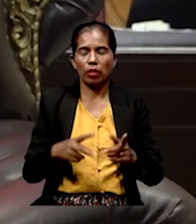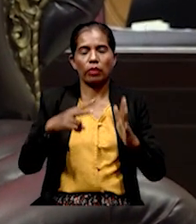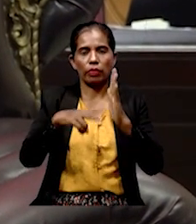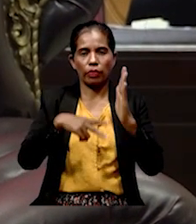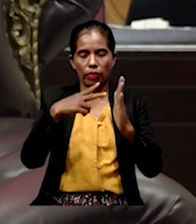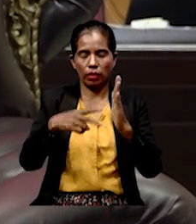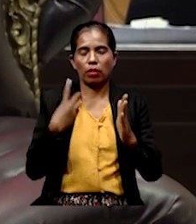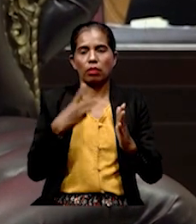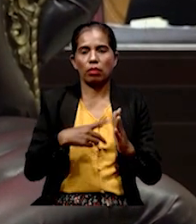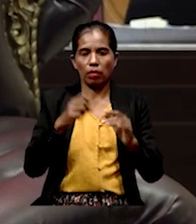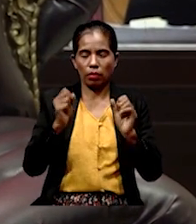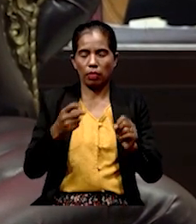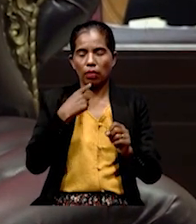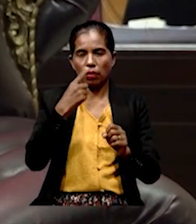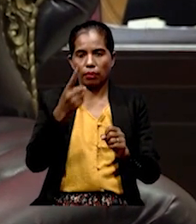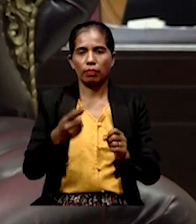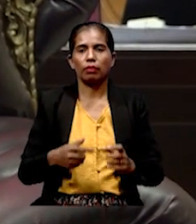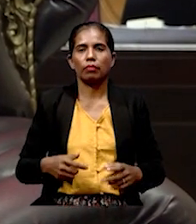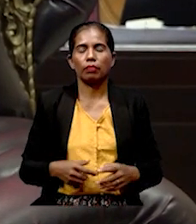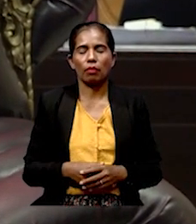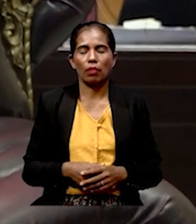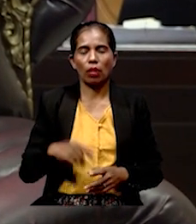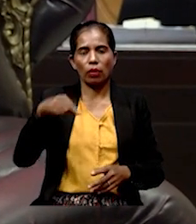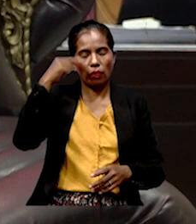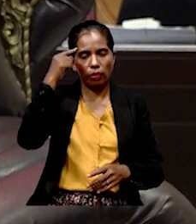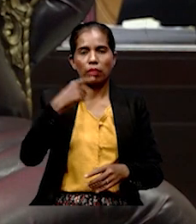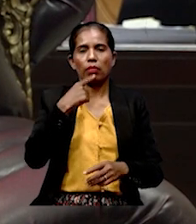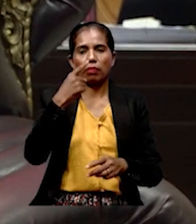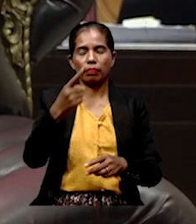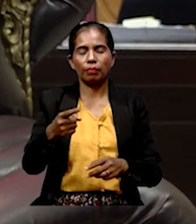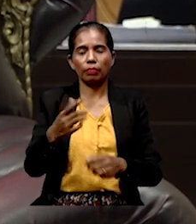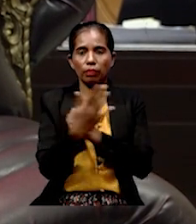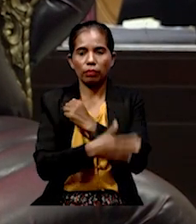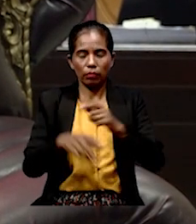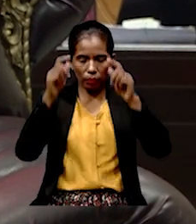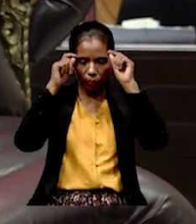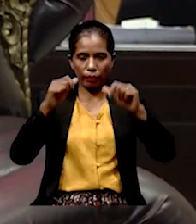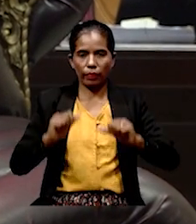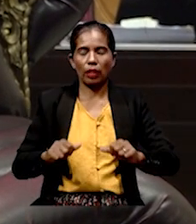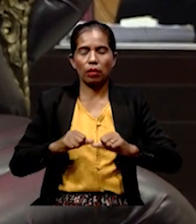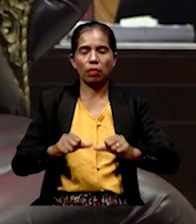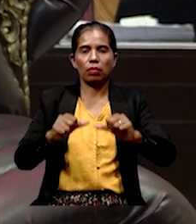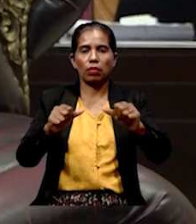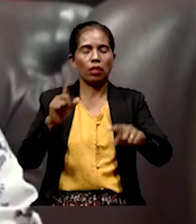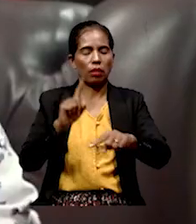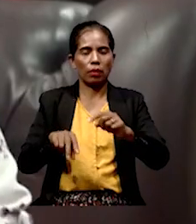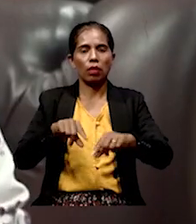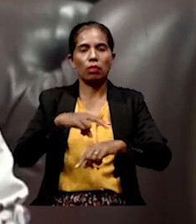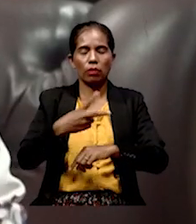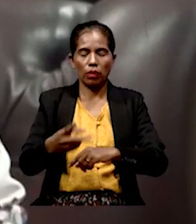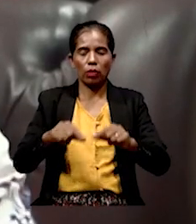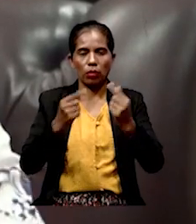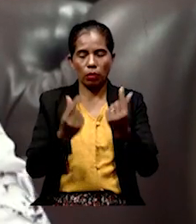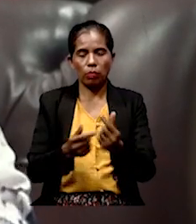temi sarne ita hema para tau matang hel by dene. Gubernante ne haktuir nasang Timor Leste tengki lau baoin labele monufali ba grupu kikuan